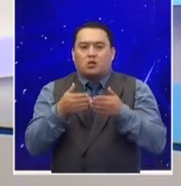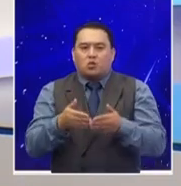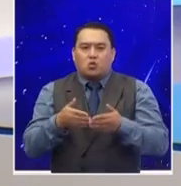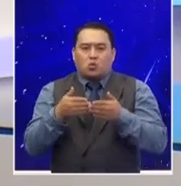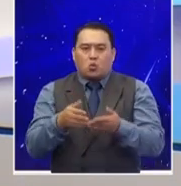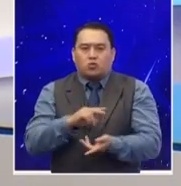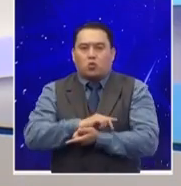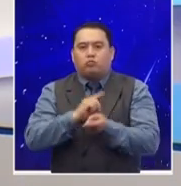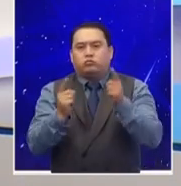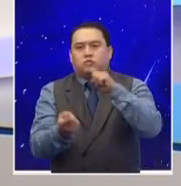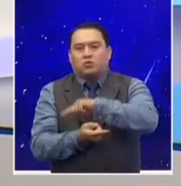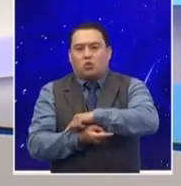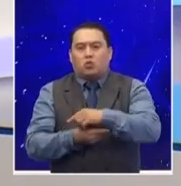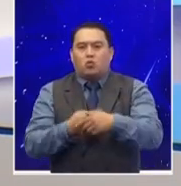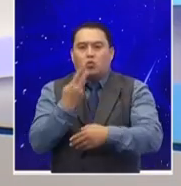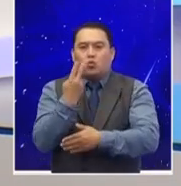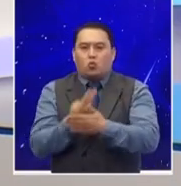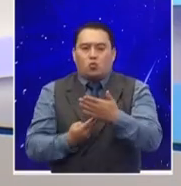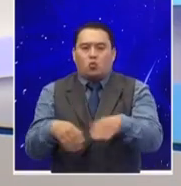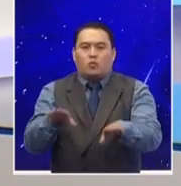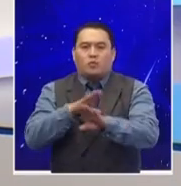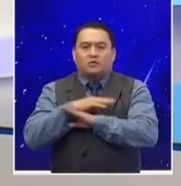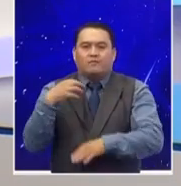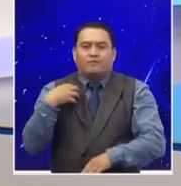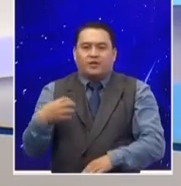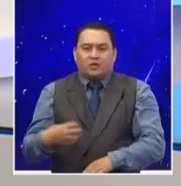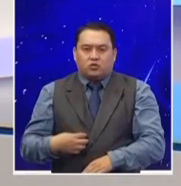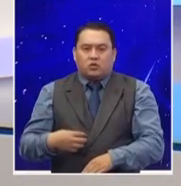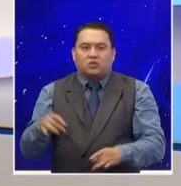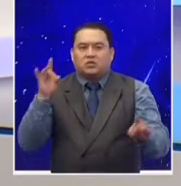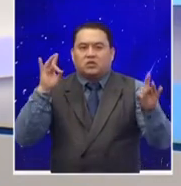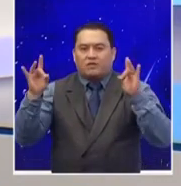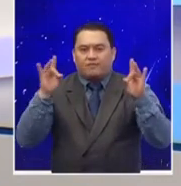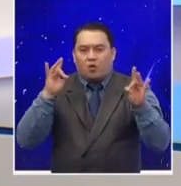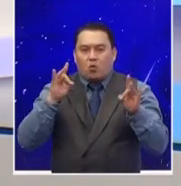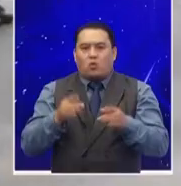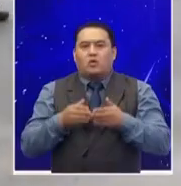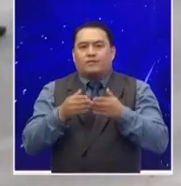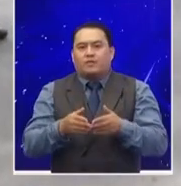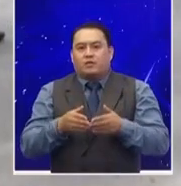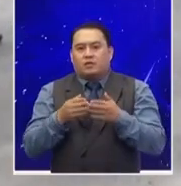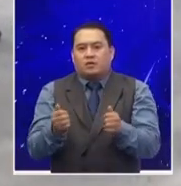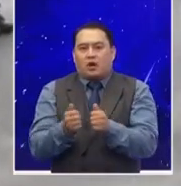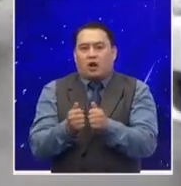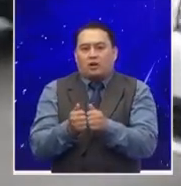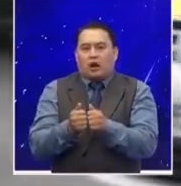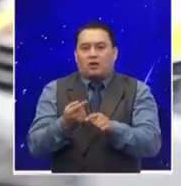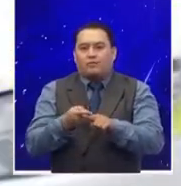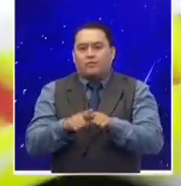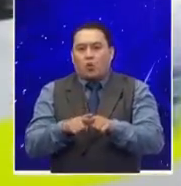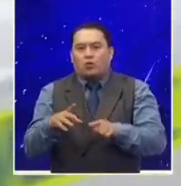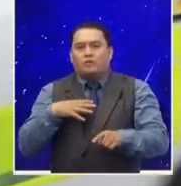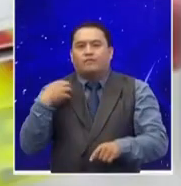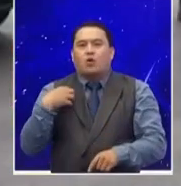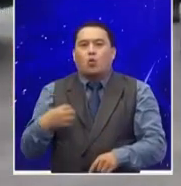которая перевернулась и затонула у берегов Франции. Тревогу поднял британский яхтсмен, находившийся неподалеку, после